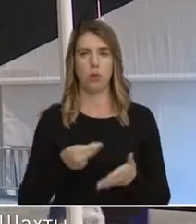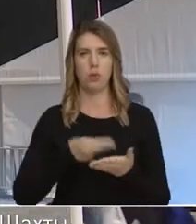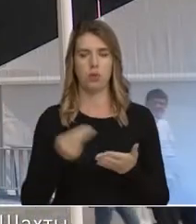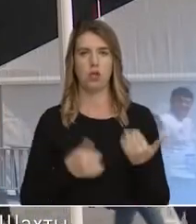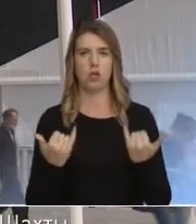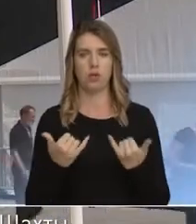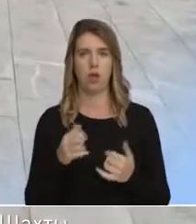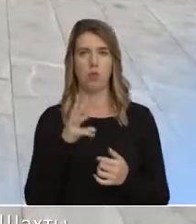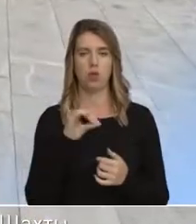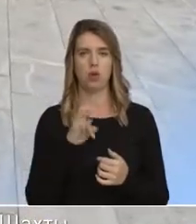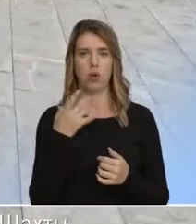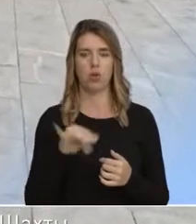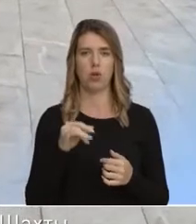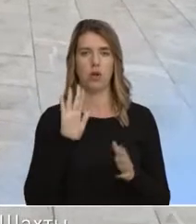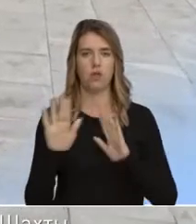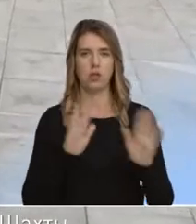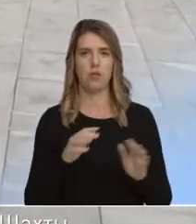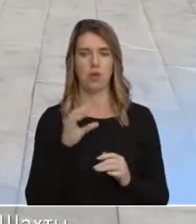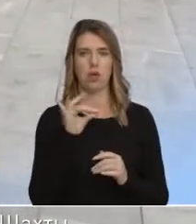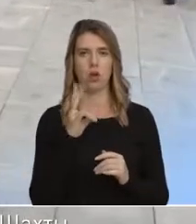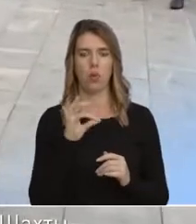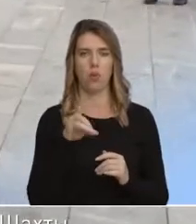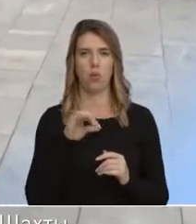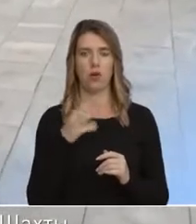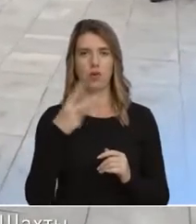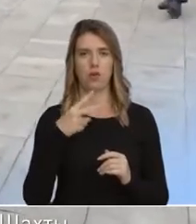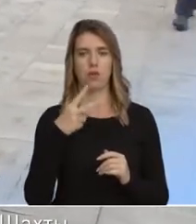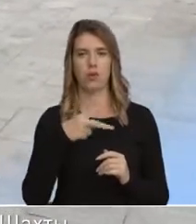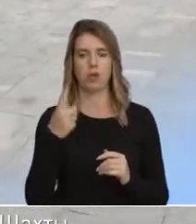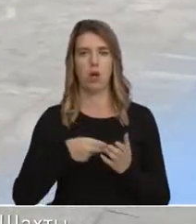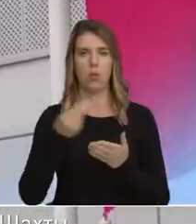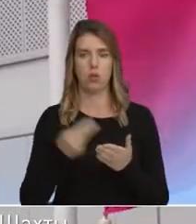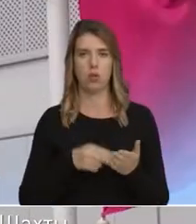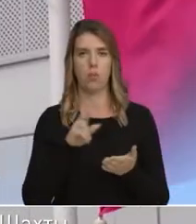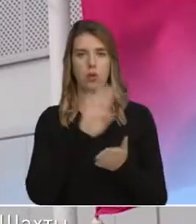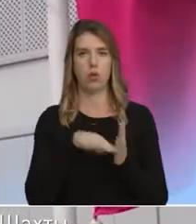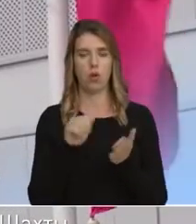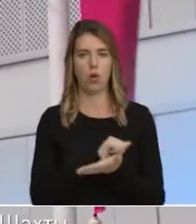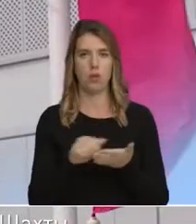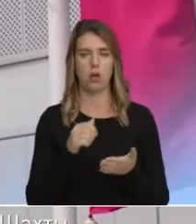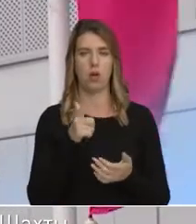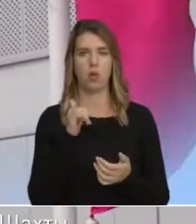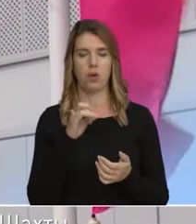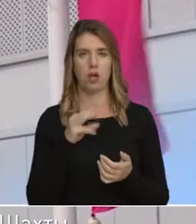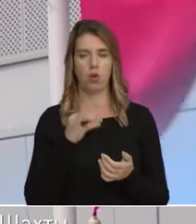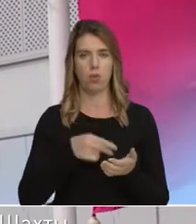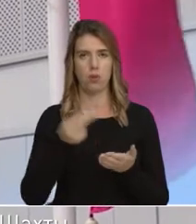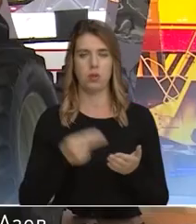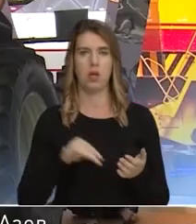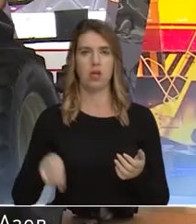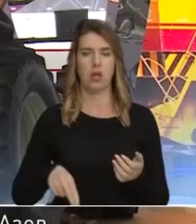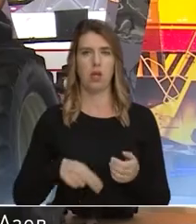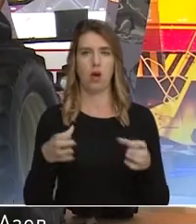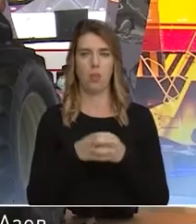подписано сегодня на международной промышленной выставке «Иннопром-2021». Подписи под документом поставили губернатор Василий Голубев и